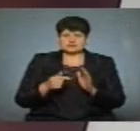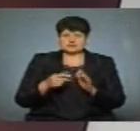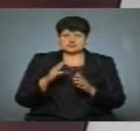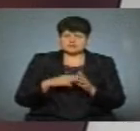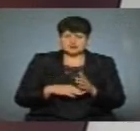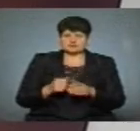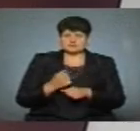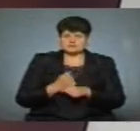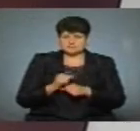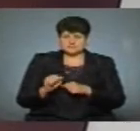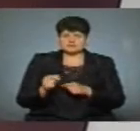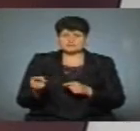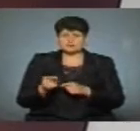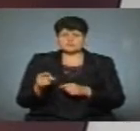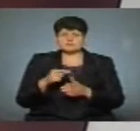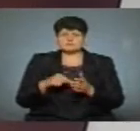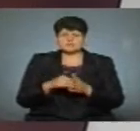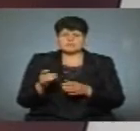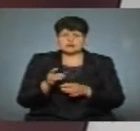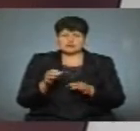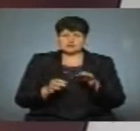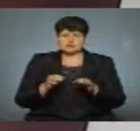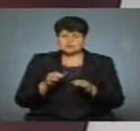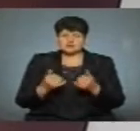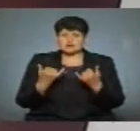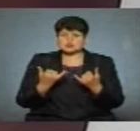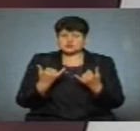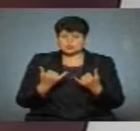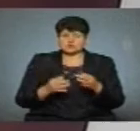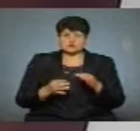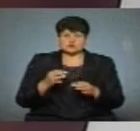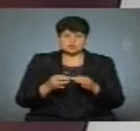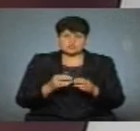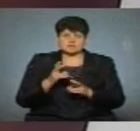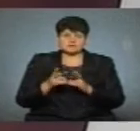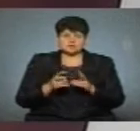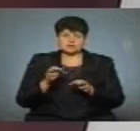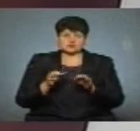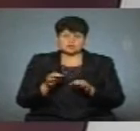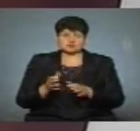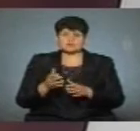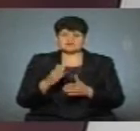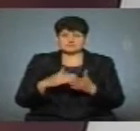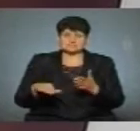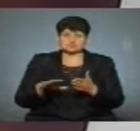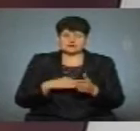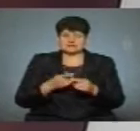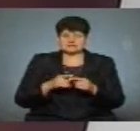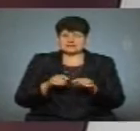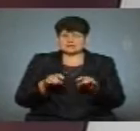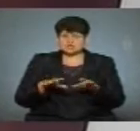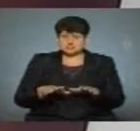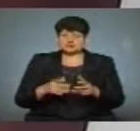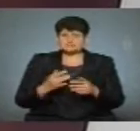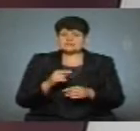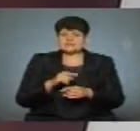хлопця зобов'язав Тернопільський міськрайонний суд. Втім, сьогодні суддя апеляційного суду Ірина Лекан скасувала це рішення, оскільки,